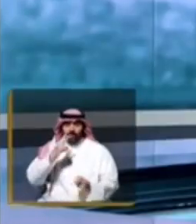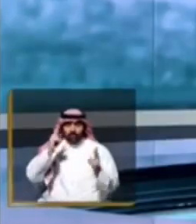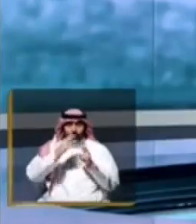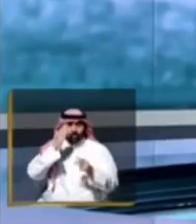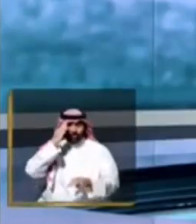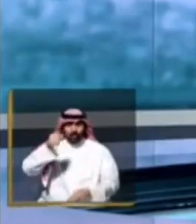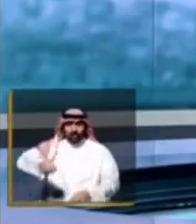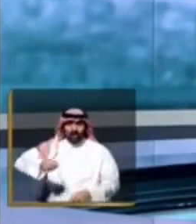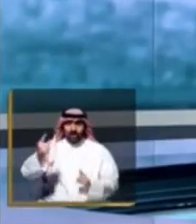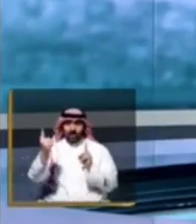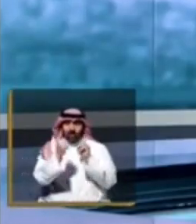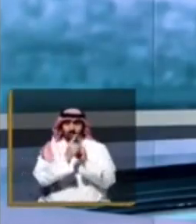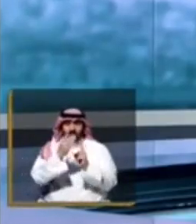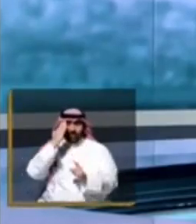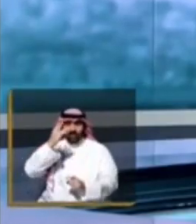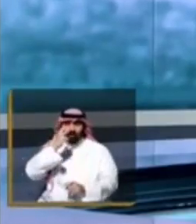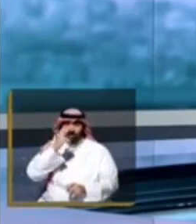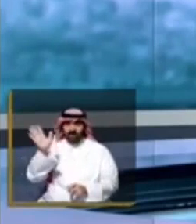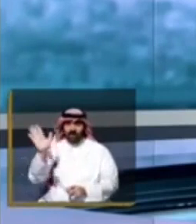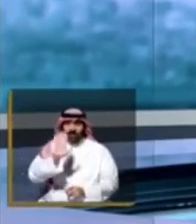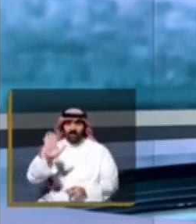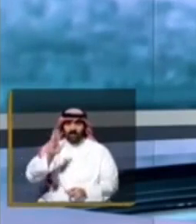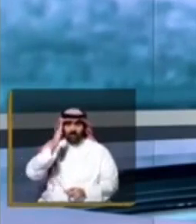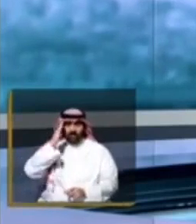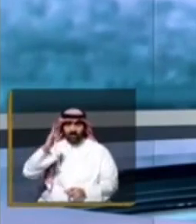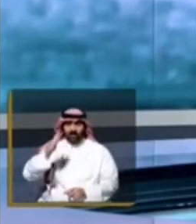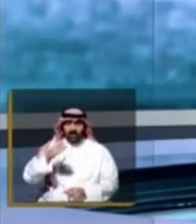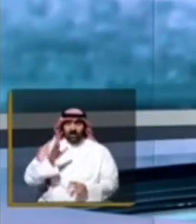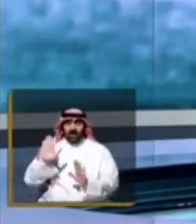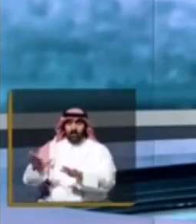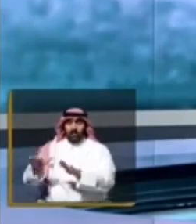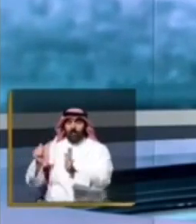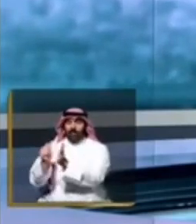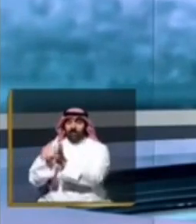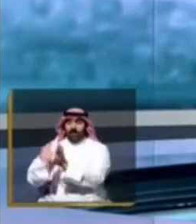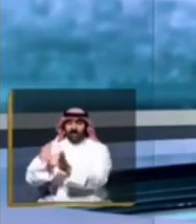شكرا لكم مشاهدينا الكرام على طيب المتابعة، ولسلامتكم ابقوا في